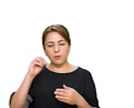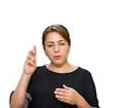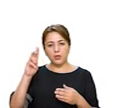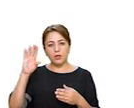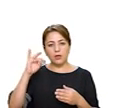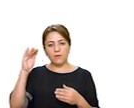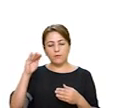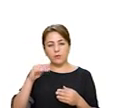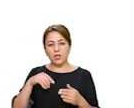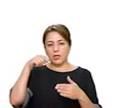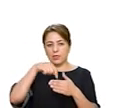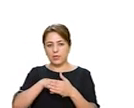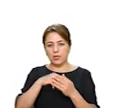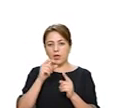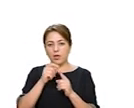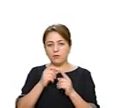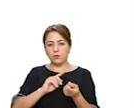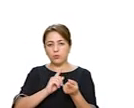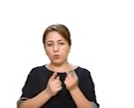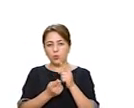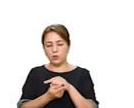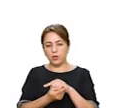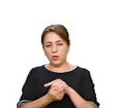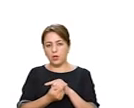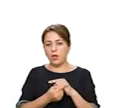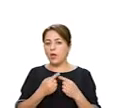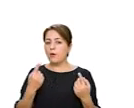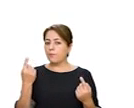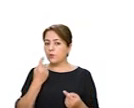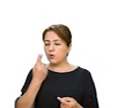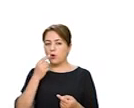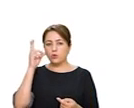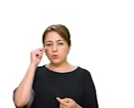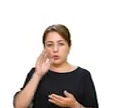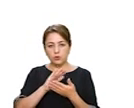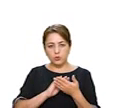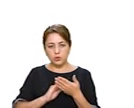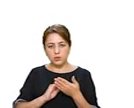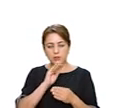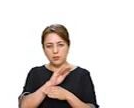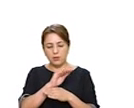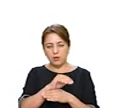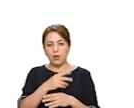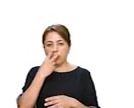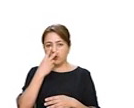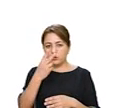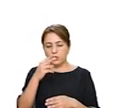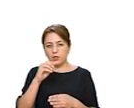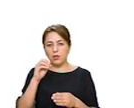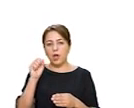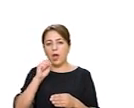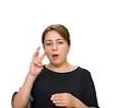ifodaga kirgan harflar o'rniga biror son qo'yilsa va ko'rsatilgan amallar